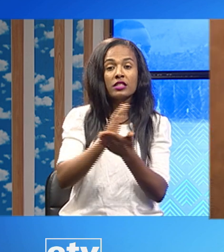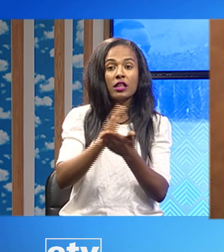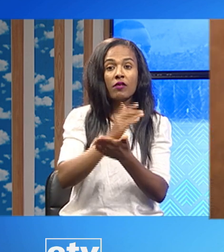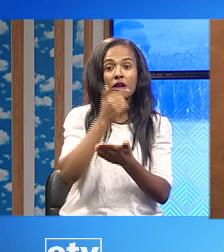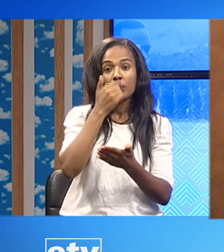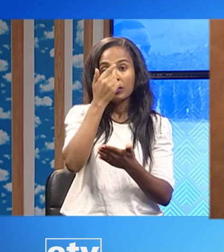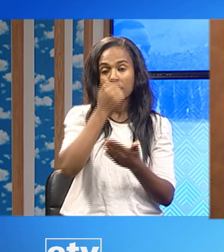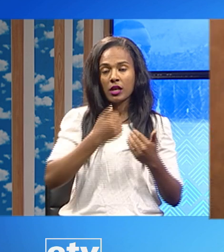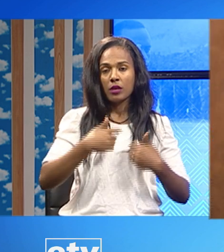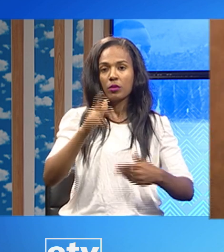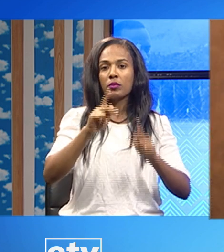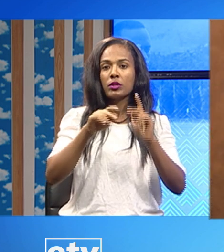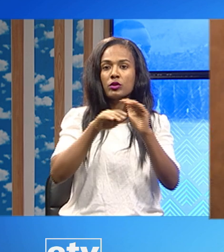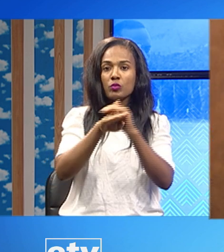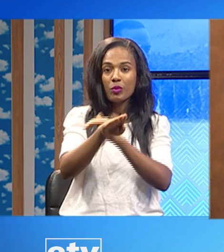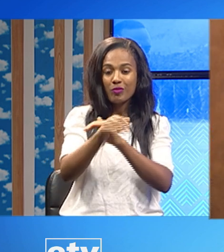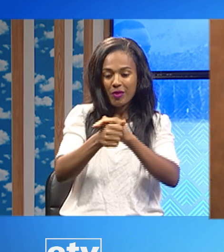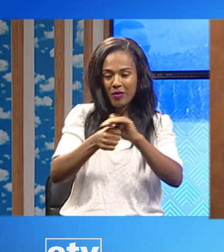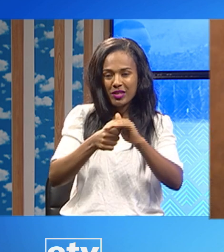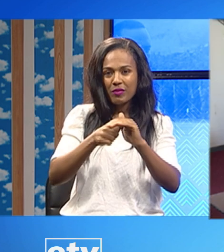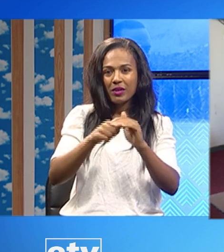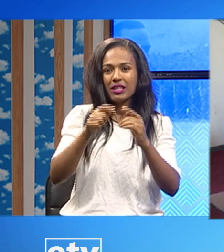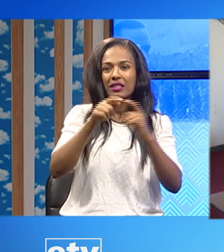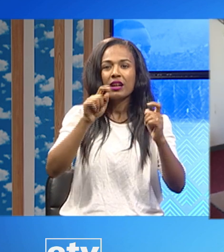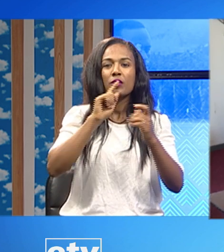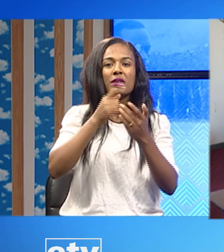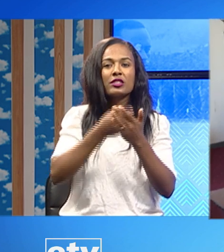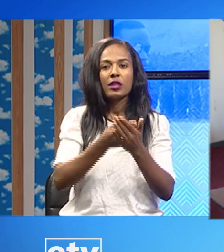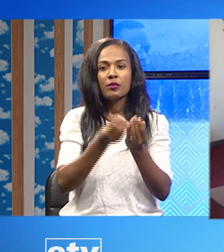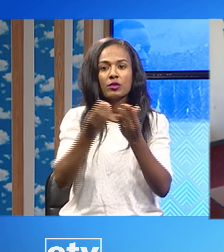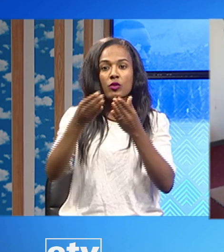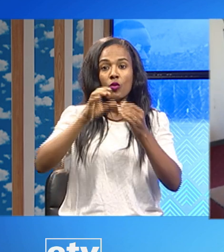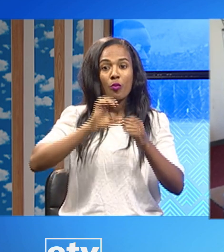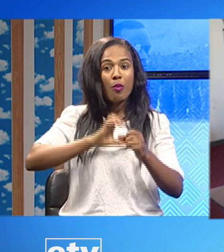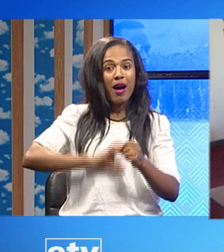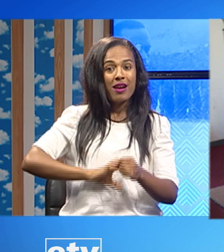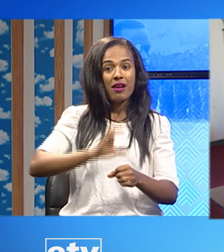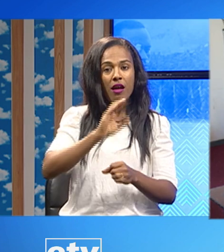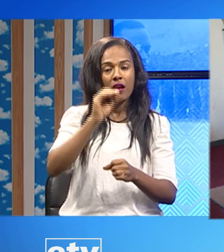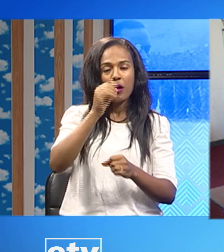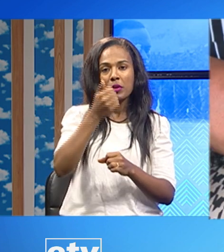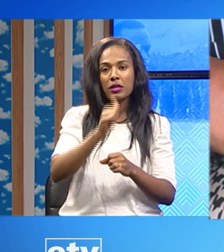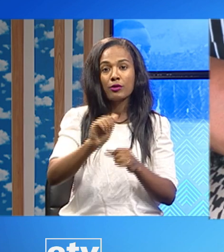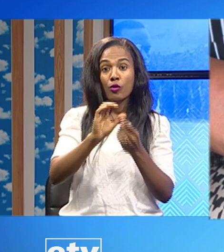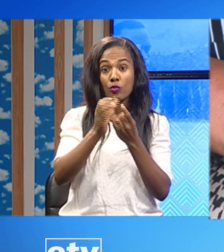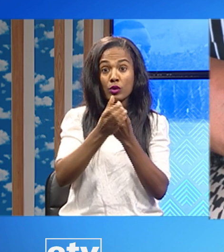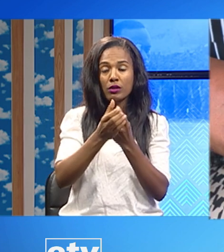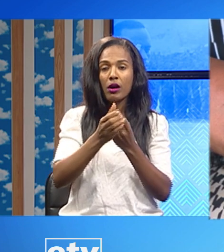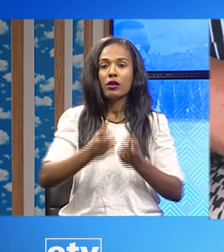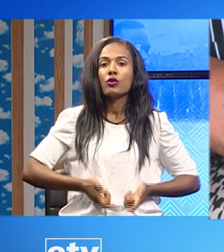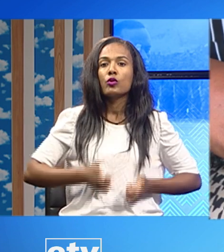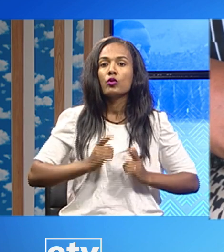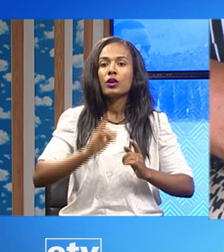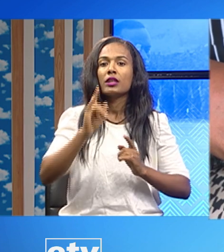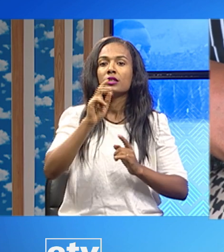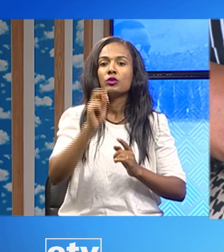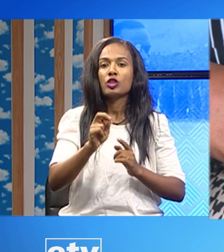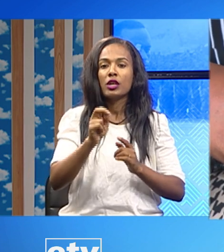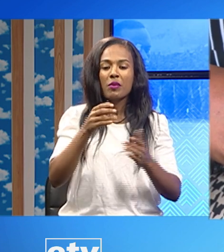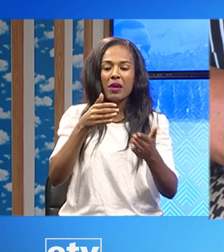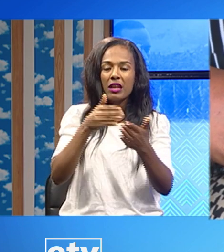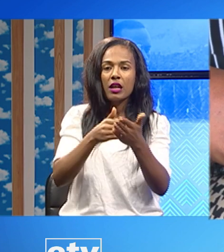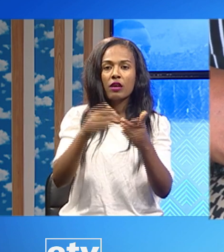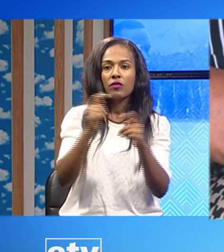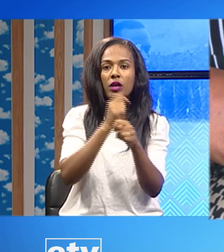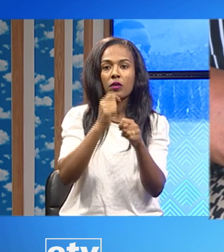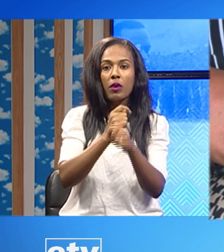ያለ። በህብረተሰቡ ውስጥ በመመሸግ ለጠላት መረጃ የሚያቀብሉ ባንዳዎችንና በየትኛውም አይነት ሁኔታ የህልውና ዘመቻውን የሚያደናቅፍ ተግባር